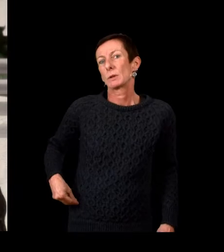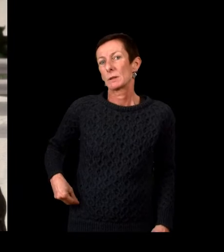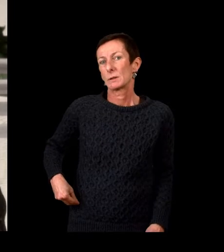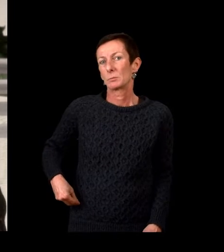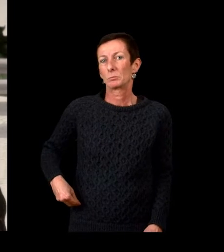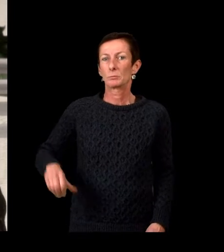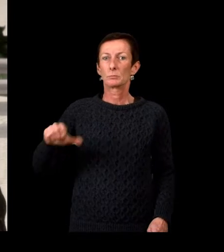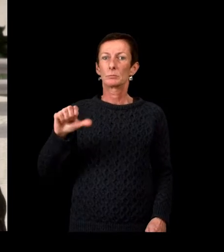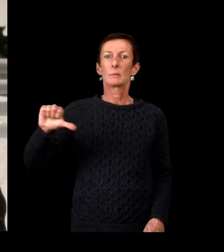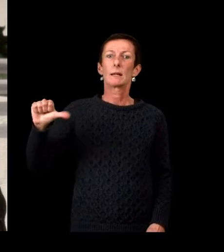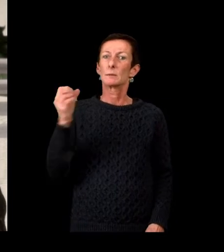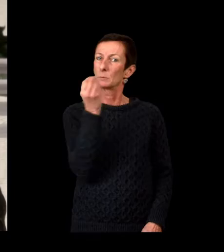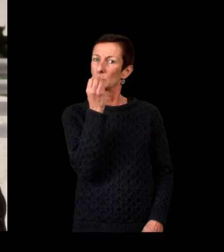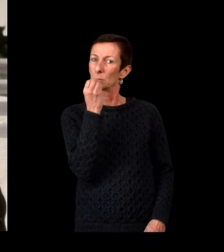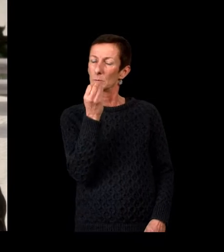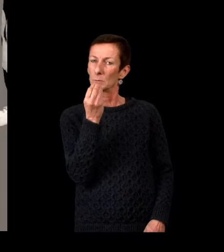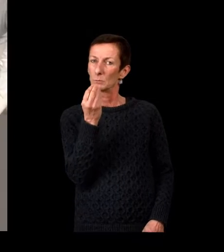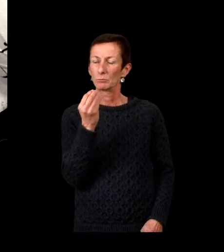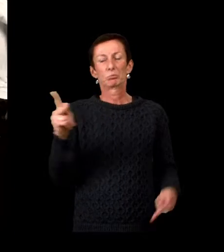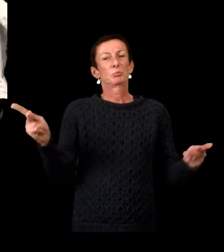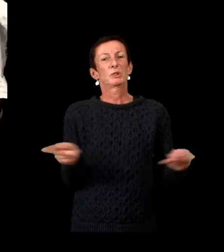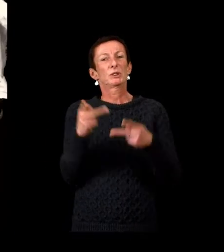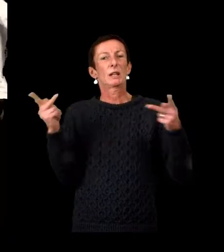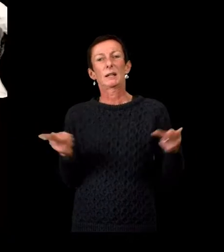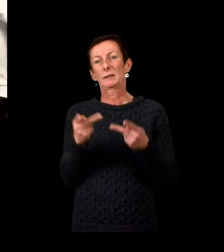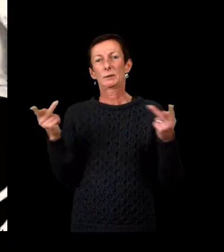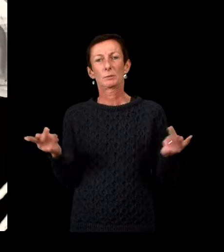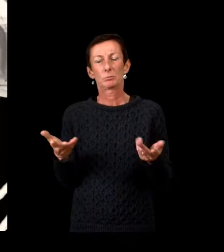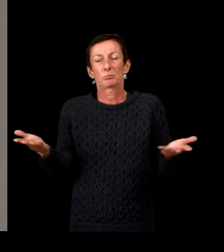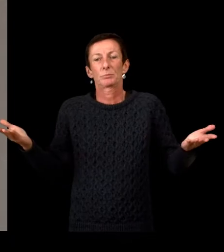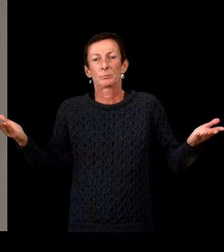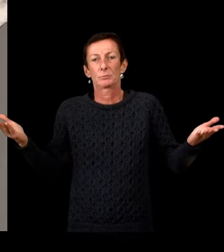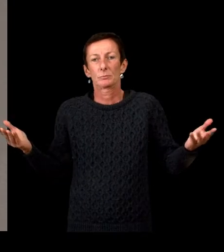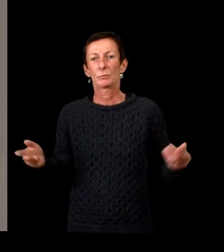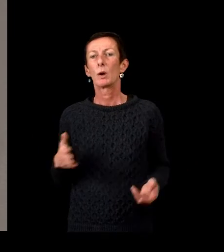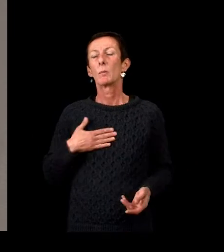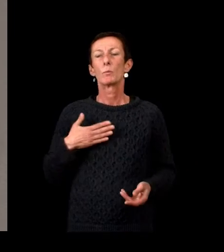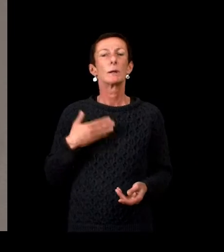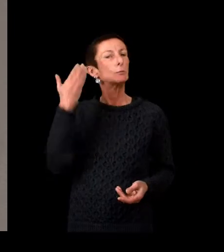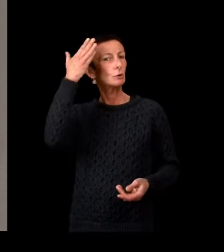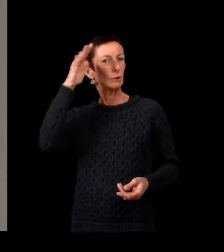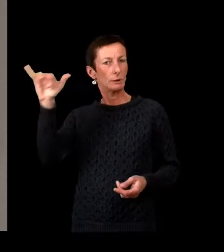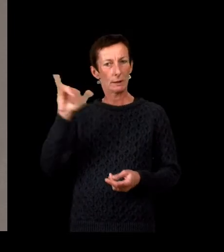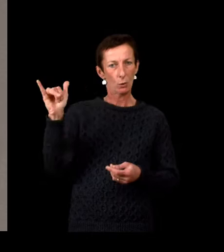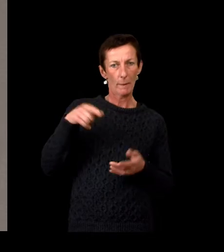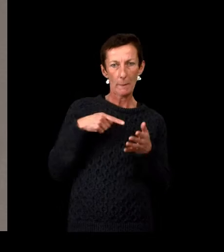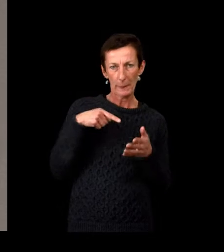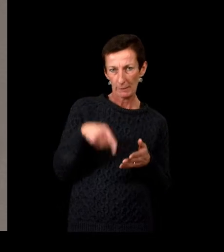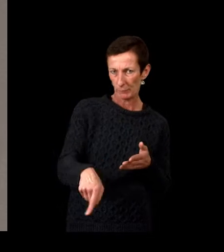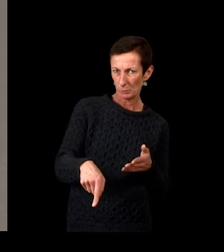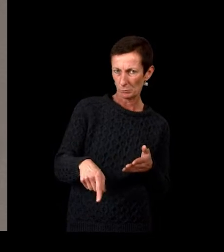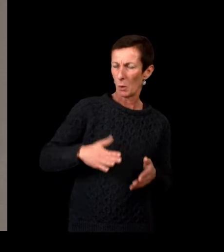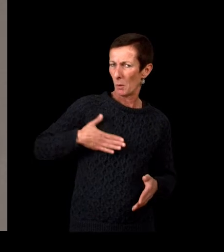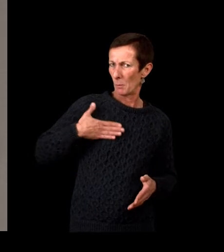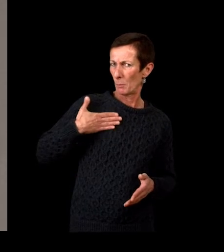Et voilà, de la salade, je le savais. Voilà votre sel. Moi, je sais ce qu'il vous faut. Vous aurez besoin